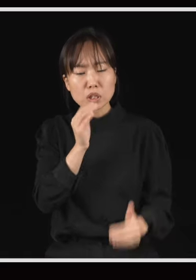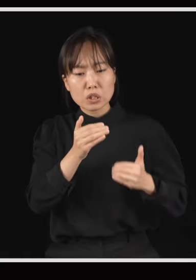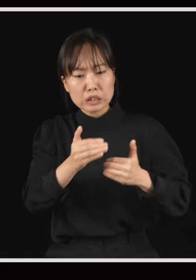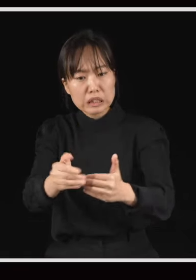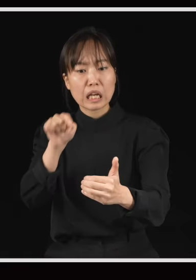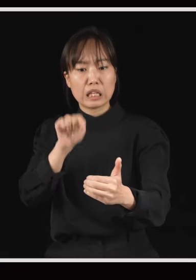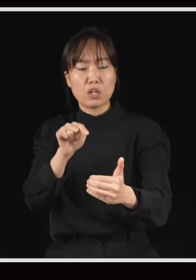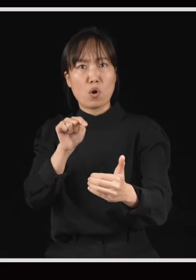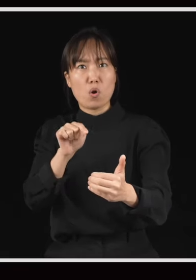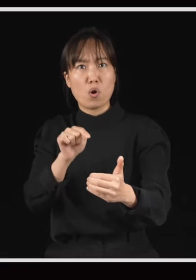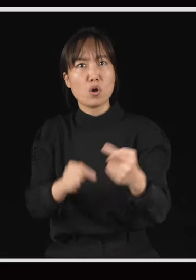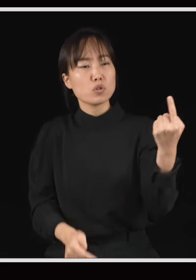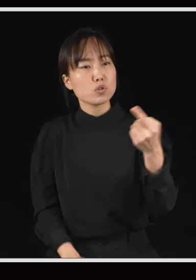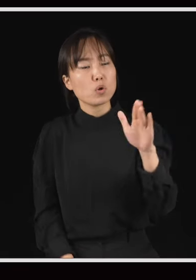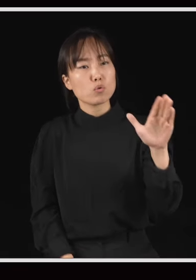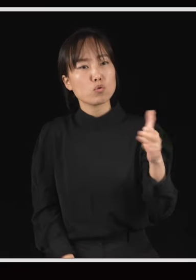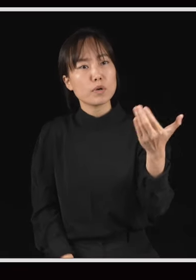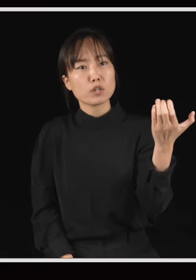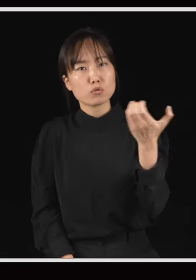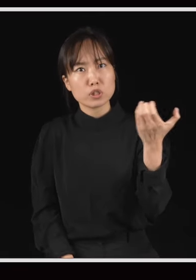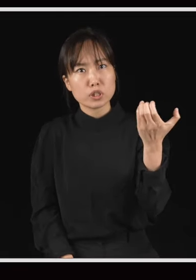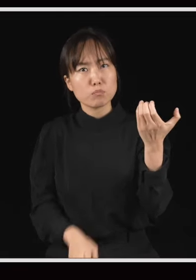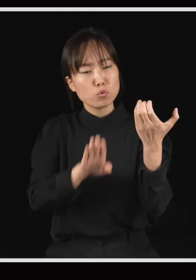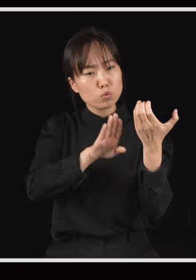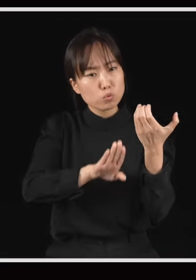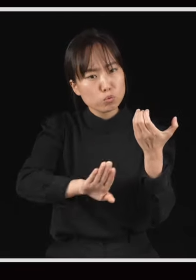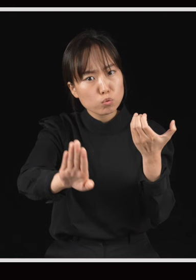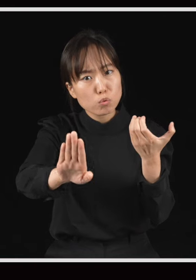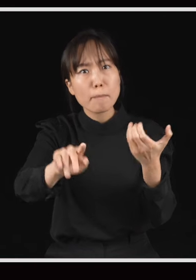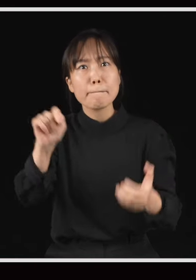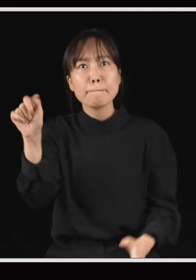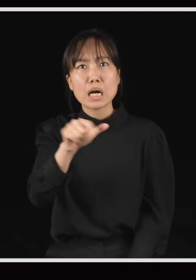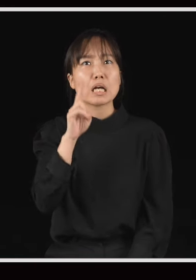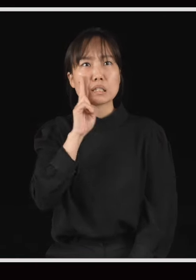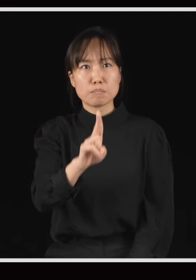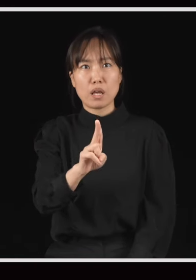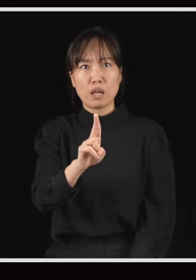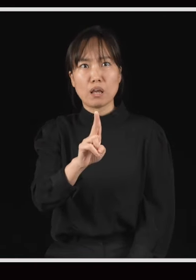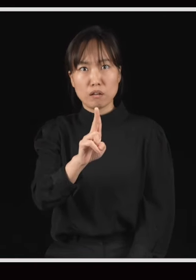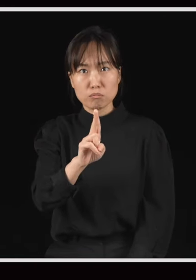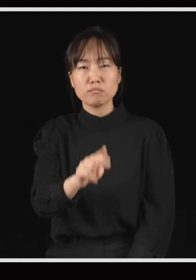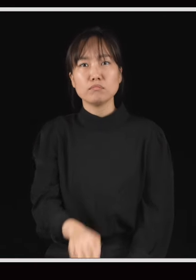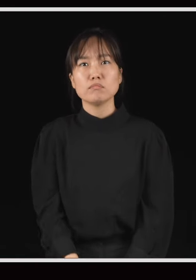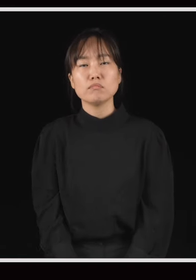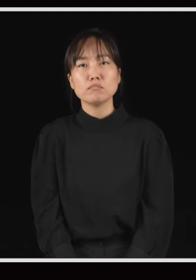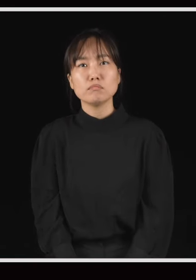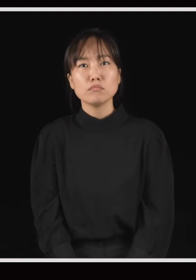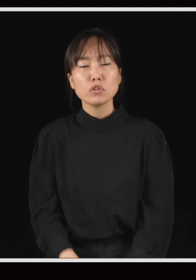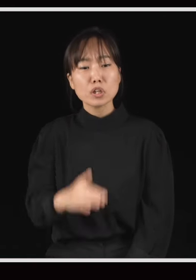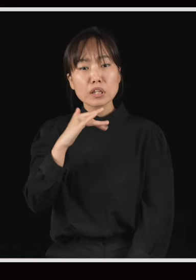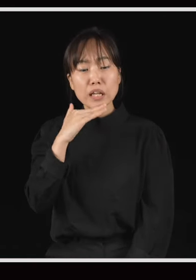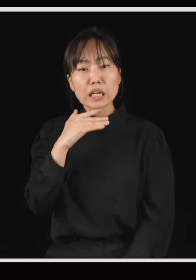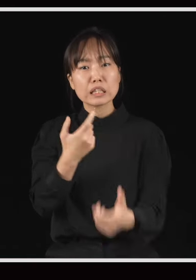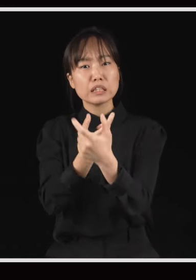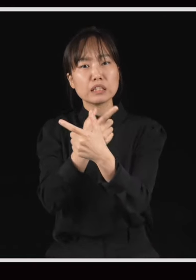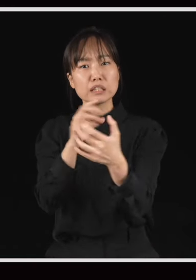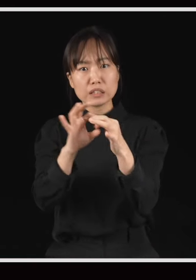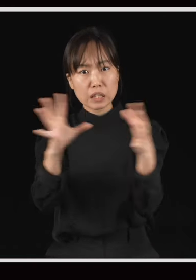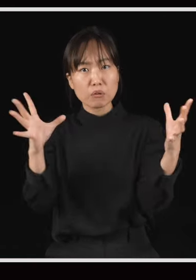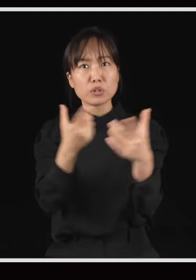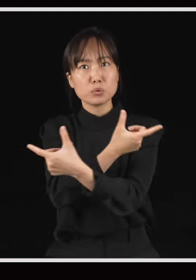노쇠, 그 사람들의 노쇠가 90년대 이후로 어째 점점 심해지고 더 안 좋아지고 있습니다. 모든